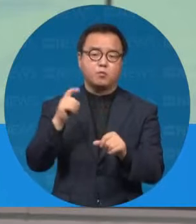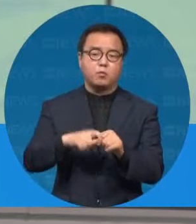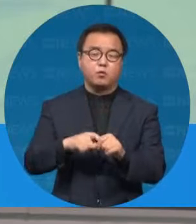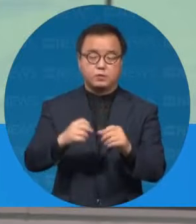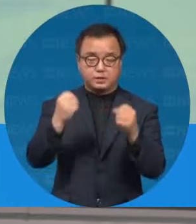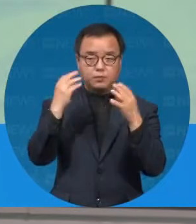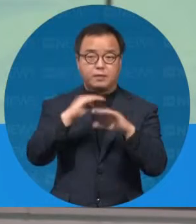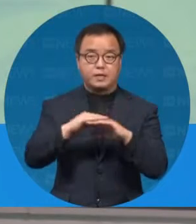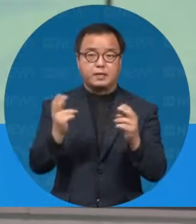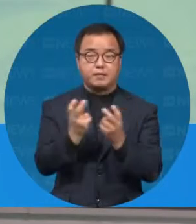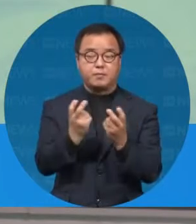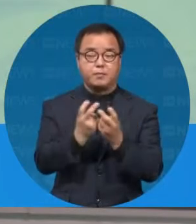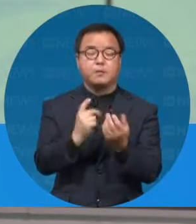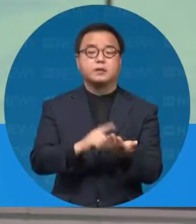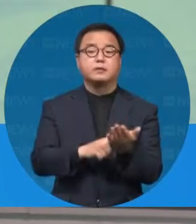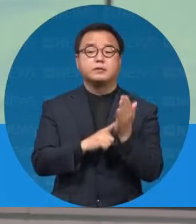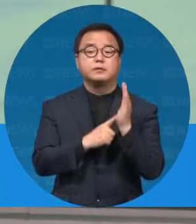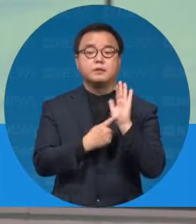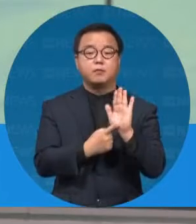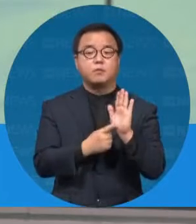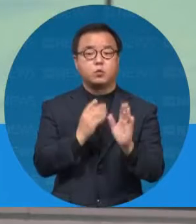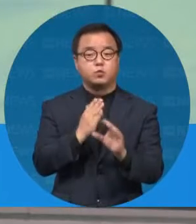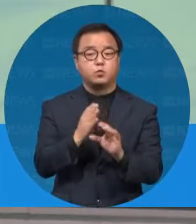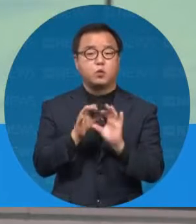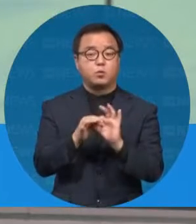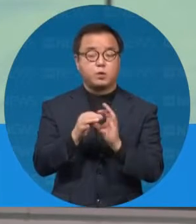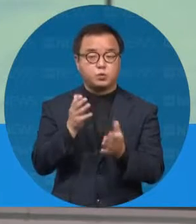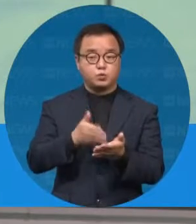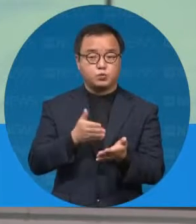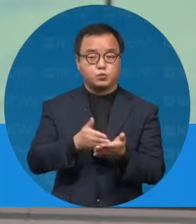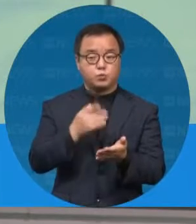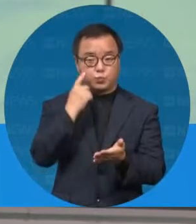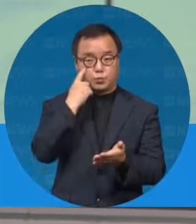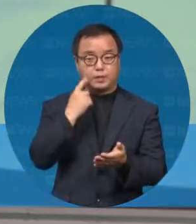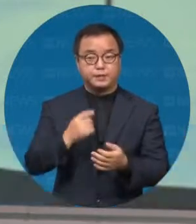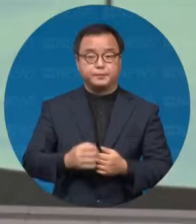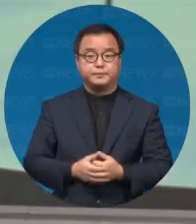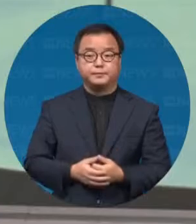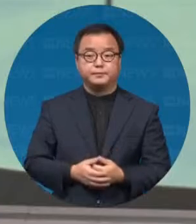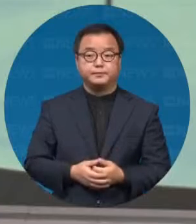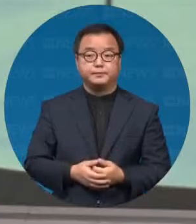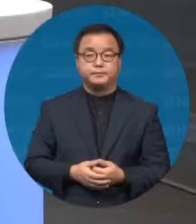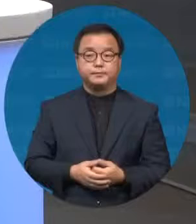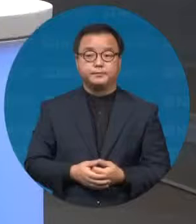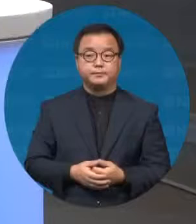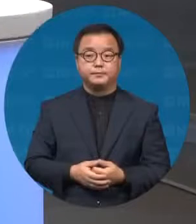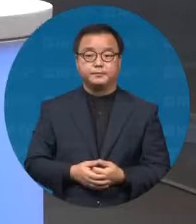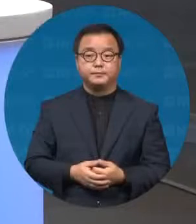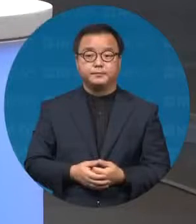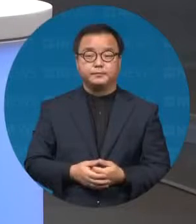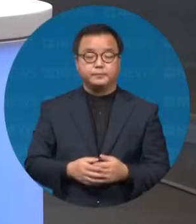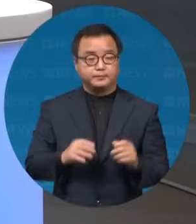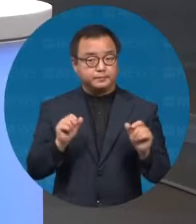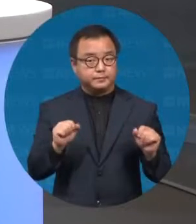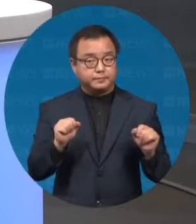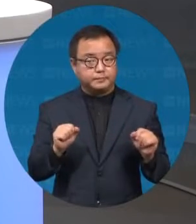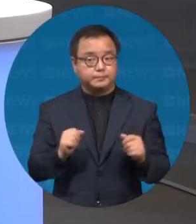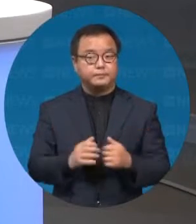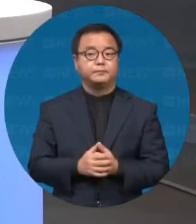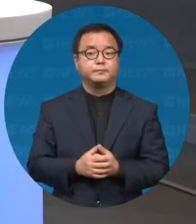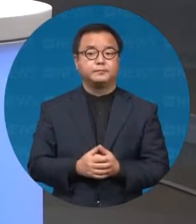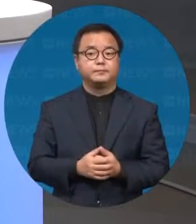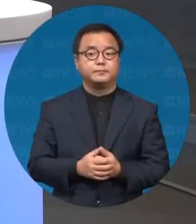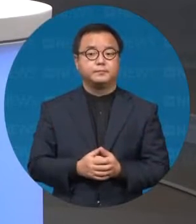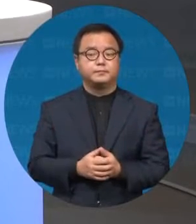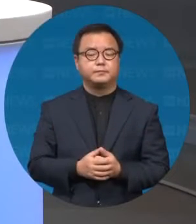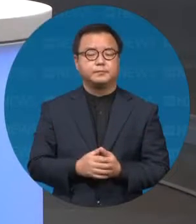대한 책을 들고 나와 주목받고 있습니다 관련된 이야기를 글로벌 뉴스 브리핑 해서 자세히 살펴보겠습니다 자길 김기자 안녕하세요 4